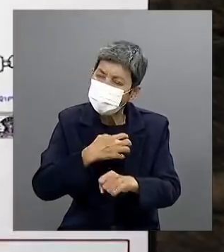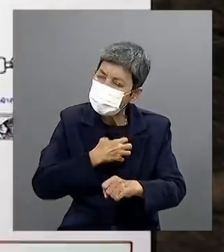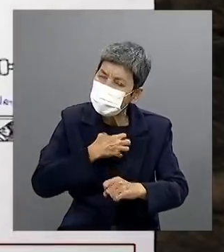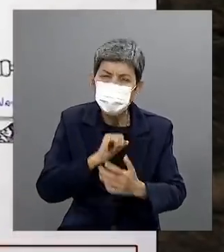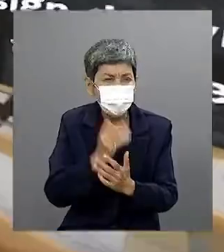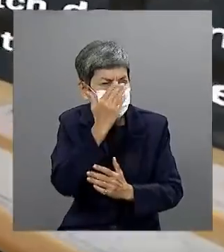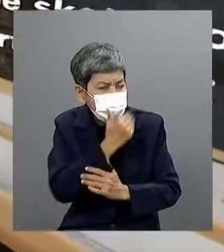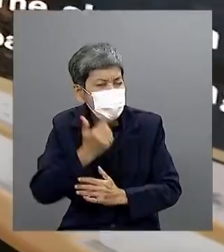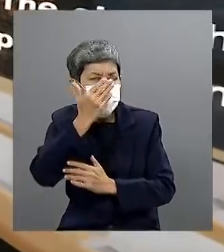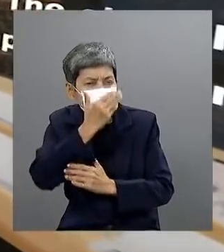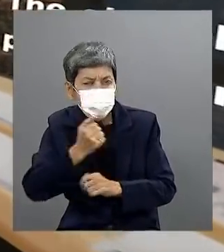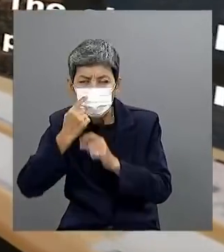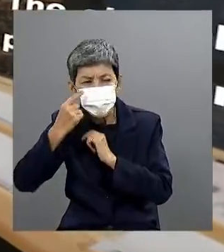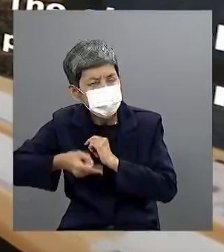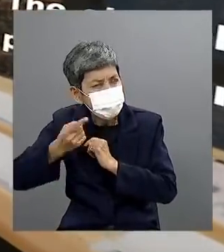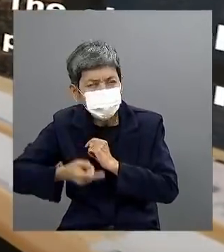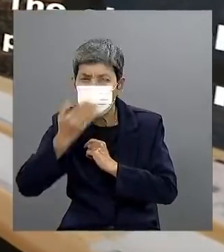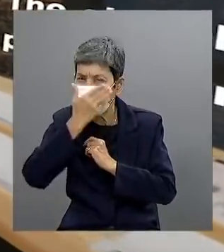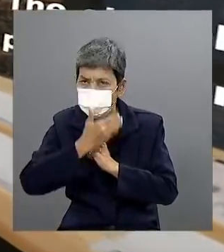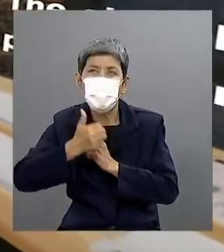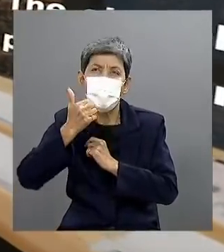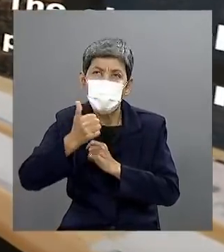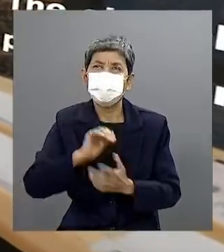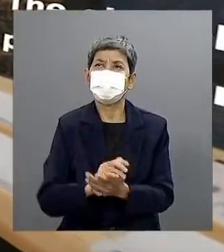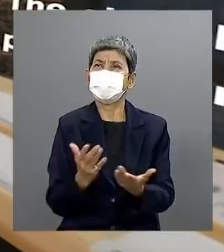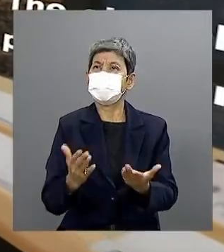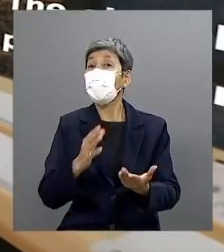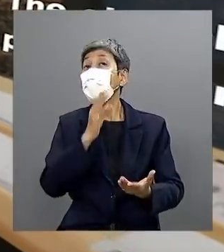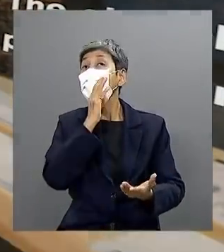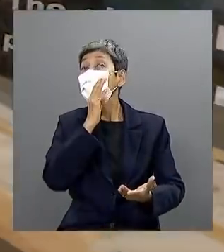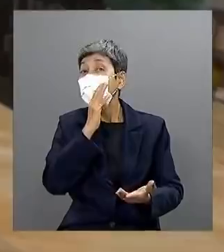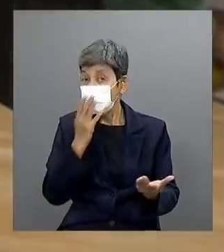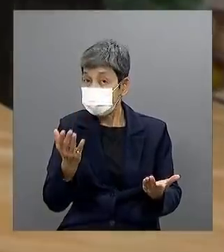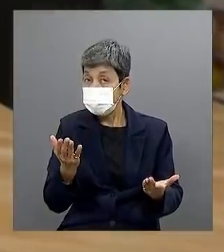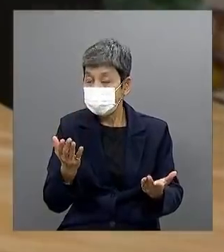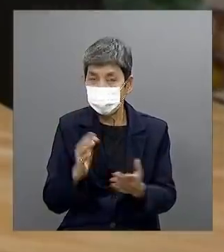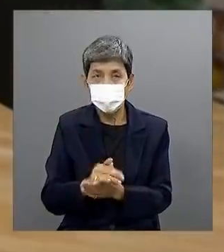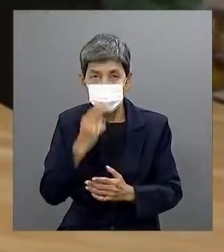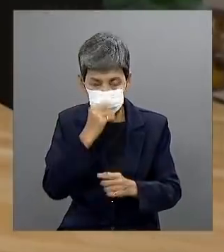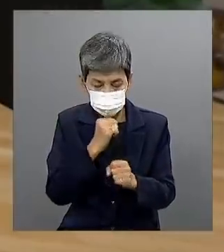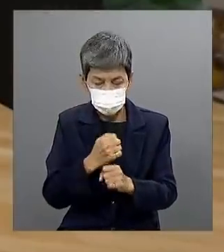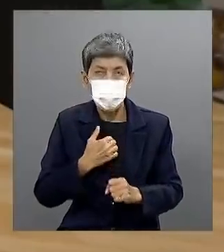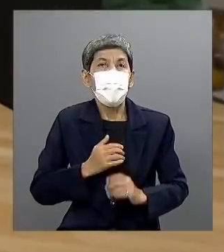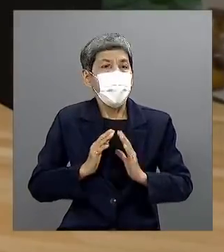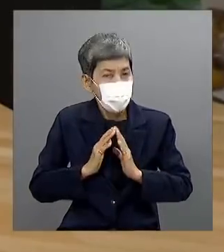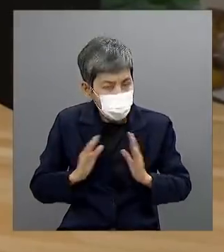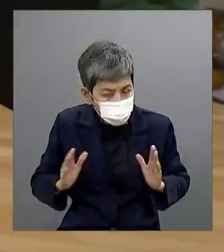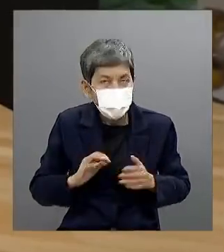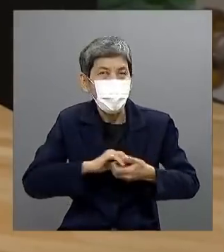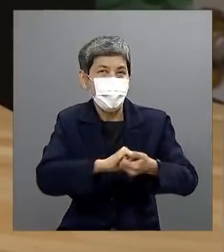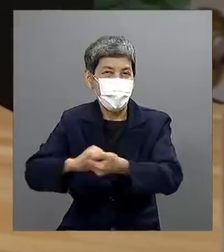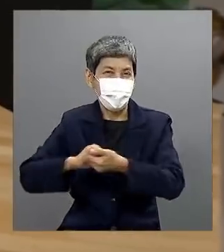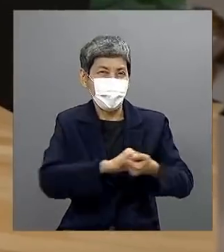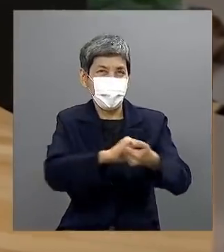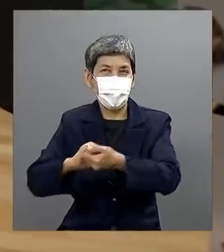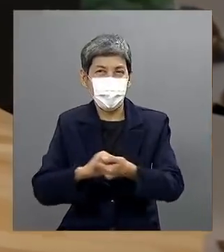ยังอยู่มาจนปัจจุบันได้นี่แหละนะครับแต่ทั้งหมดทั้งมวลคุณผู้ชมครับถือว่าต้องขอขอบคุณเพราะเป็นความร่วมมือร่วมใจของสำนักงานศิลปวัฒ